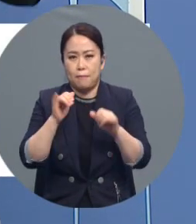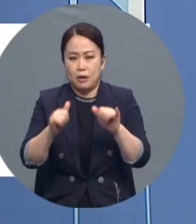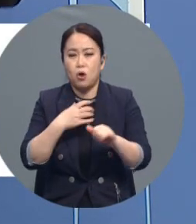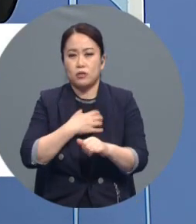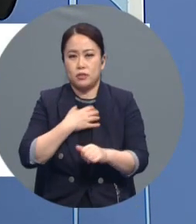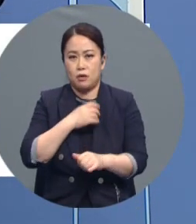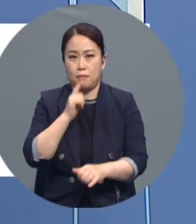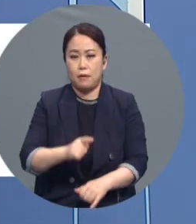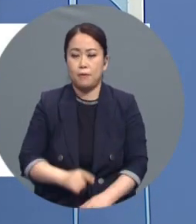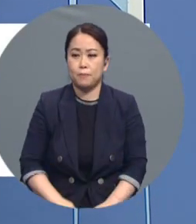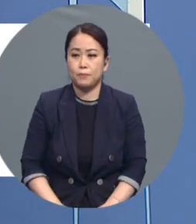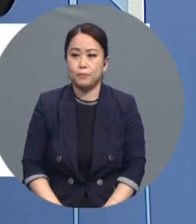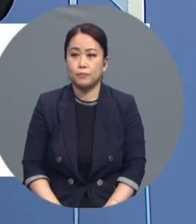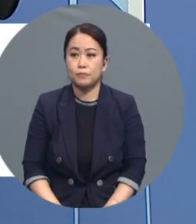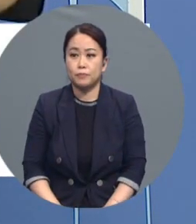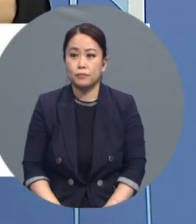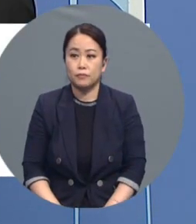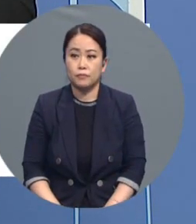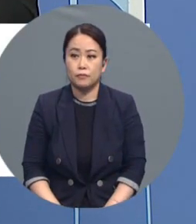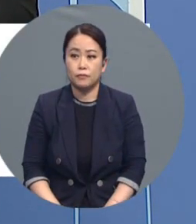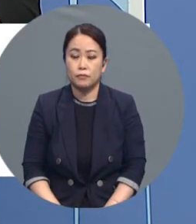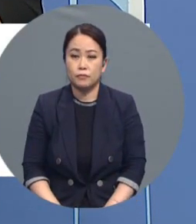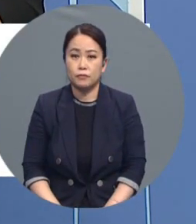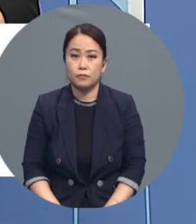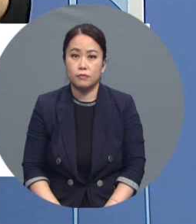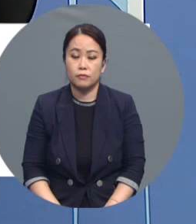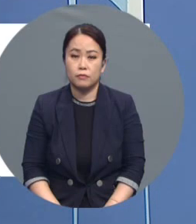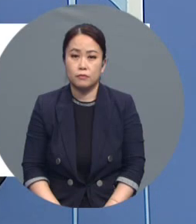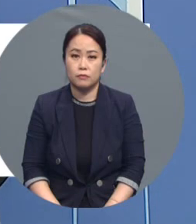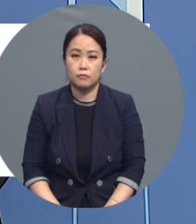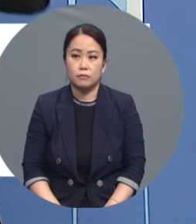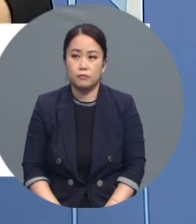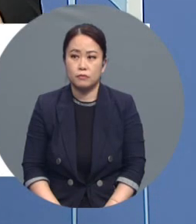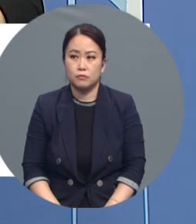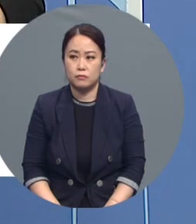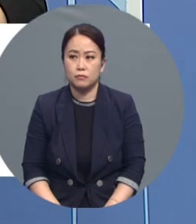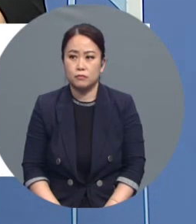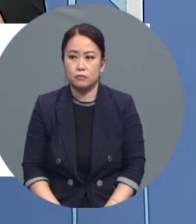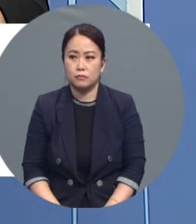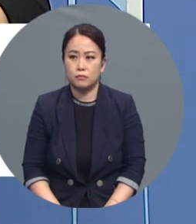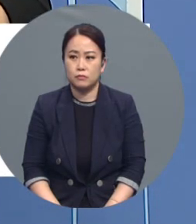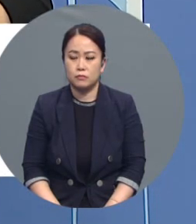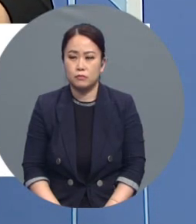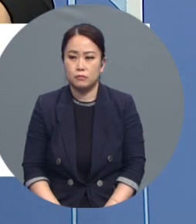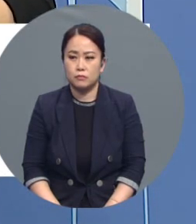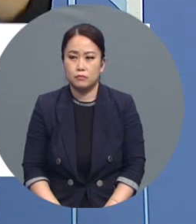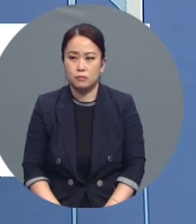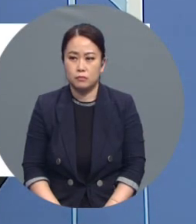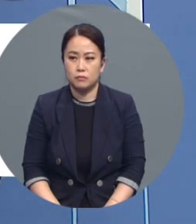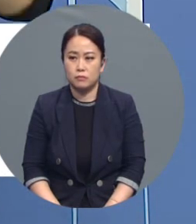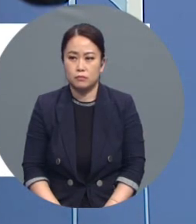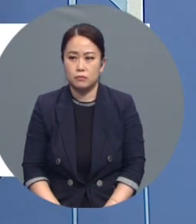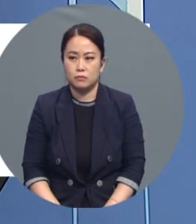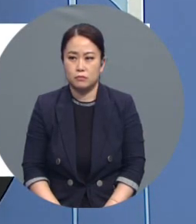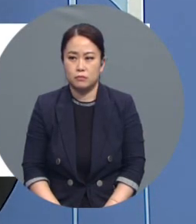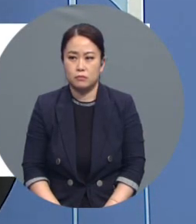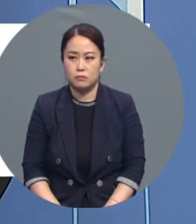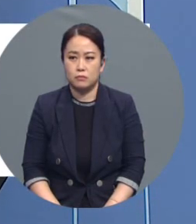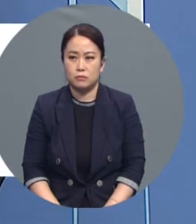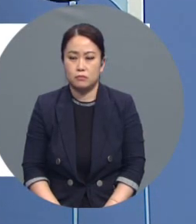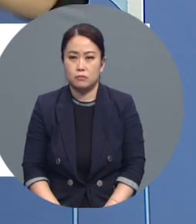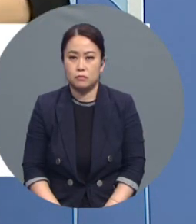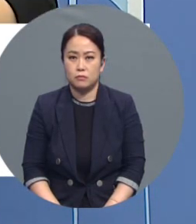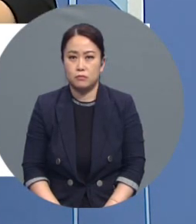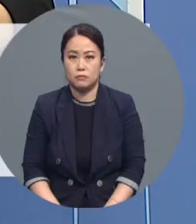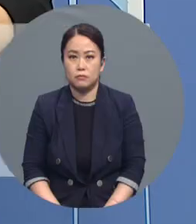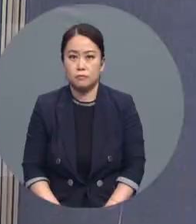국내 확산 중인 오미크론 하부 변이인 BA.5 변이가 우세종화되면 확진자가 더욱 늘어날 수 있을